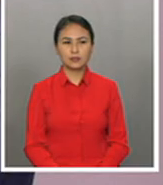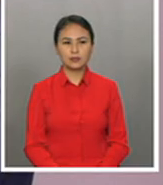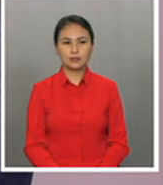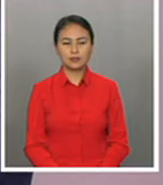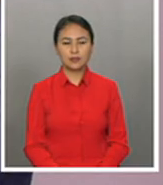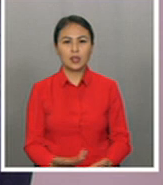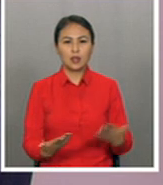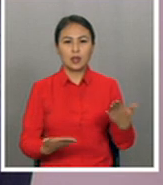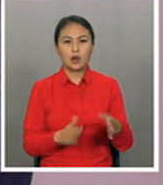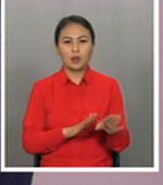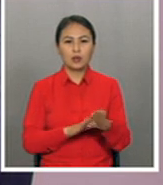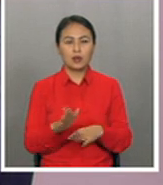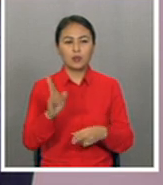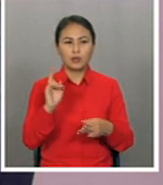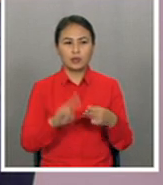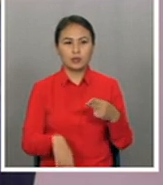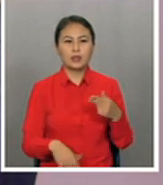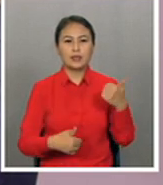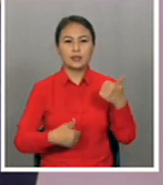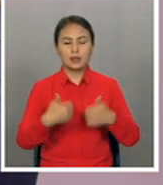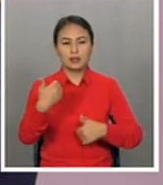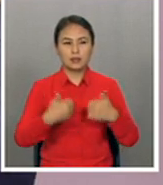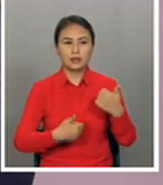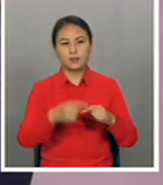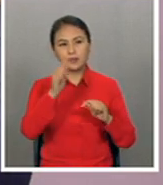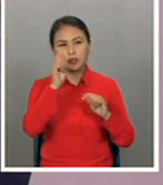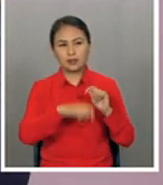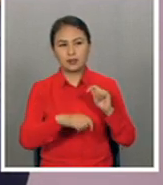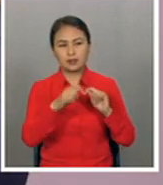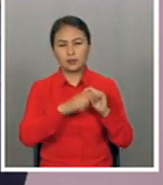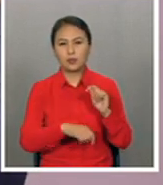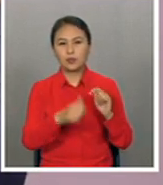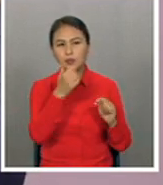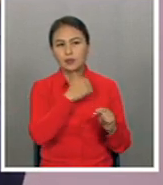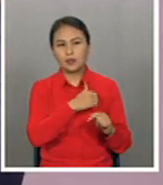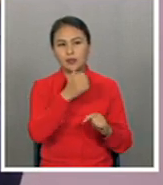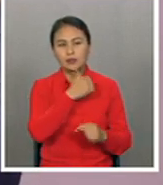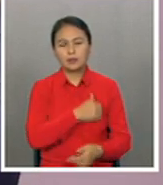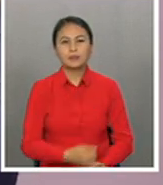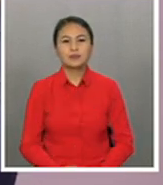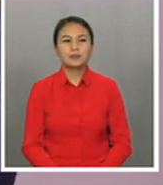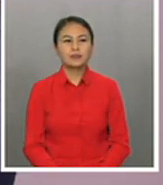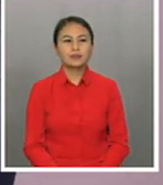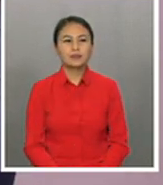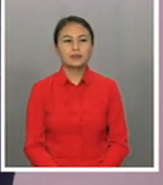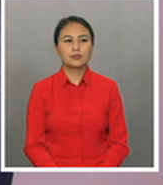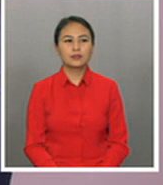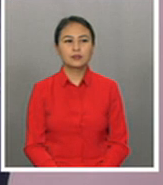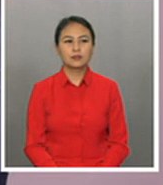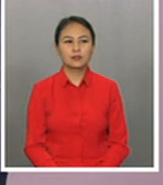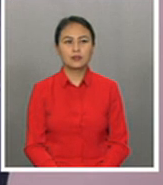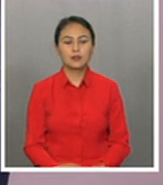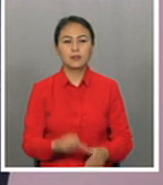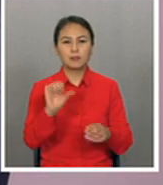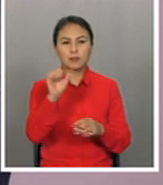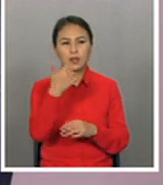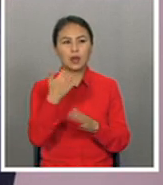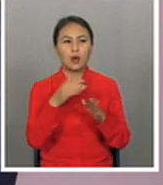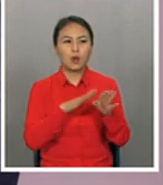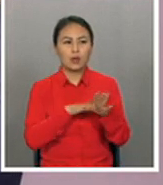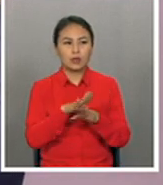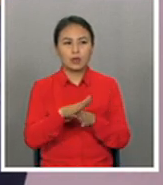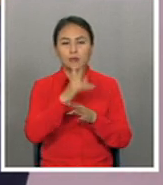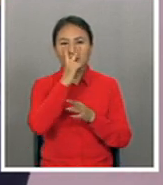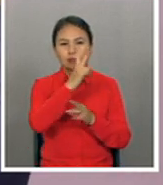Орындап болсаңдар, салыстырып, тексеріп көрейік. Алдымен өрнектегі амалдардың орындалу